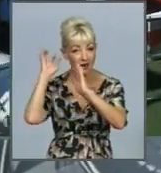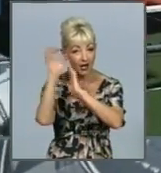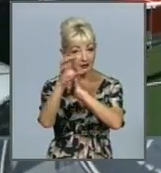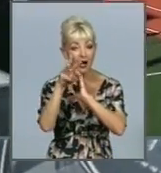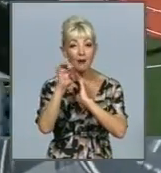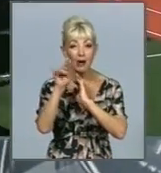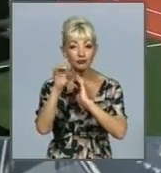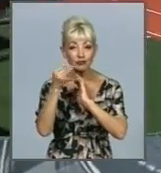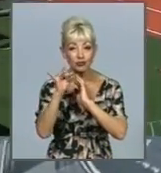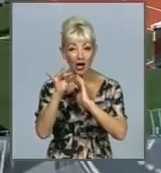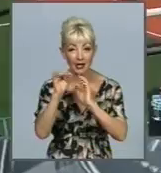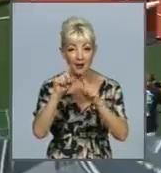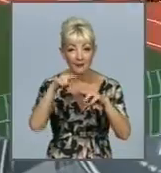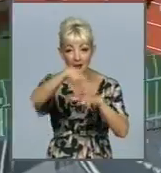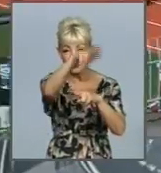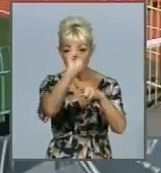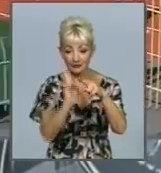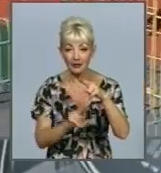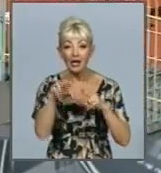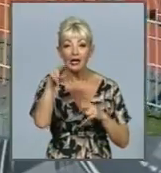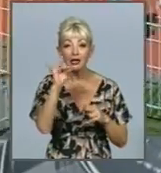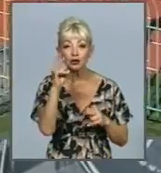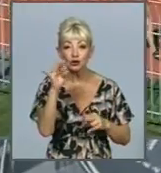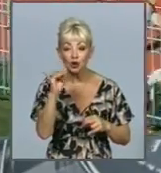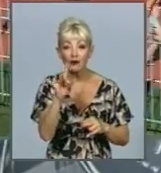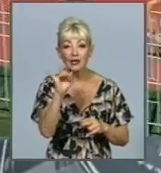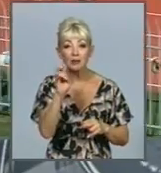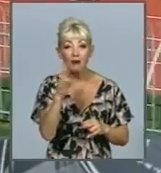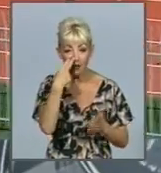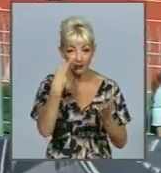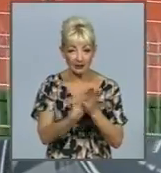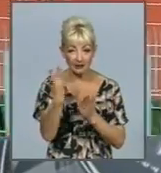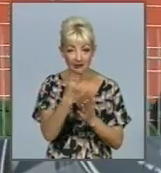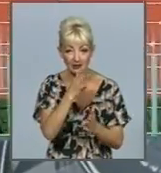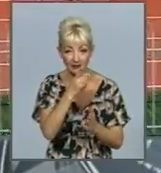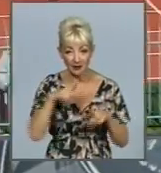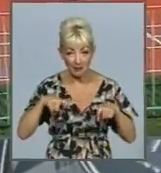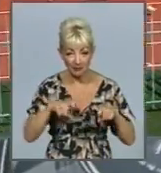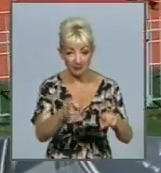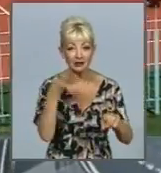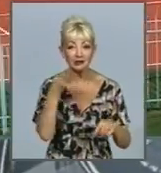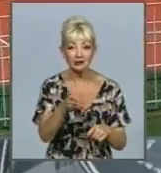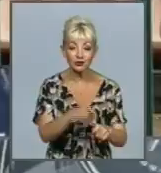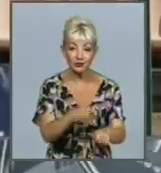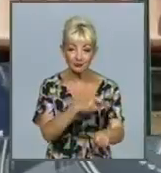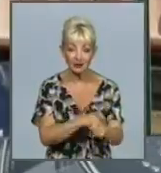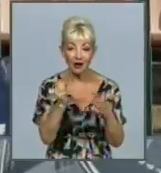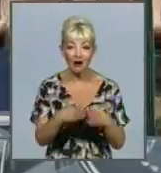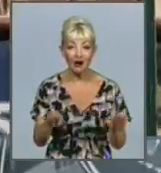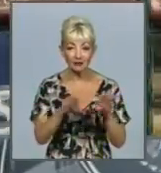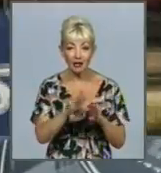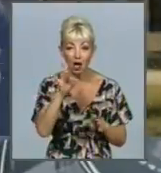Манжай, прыгунья в высоту Лилия Клинцова, Сергей Рыбак, показавший третье время в беге на 3000 метров, а также